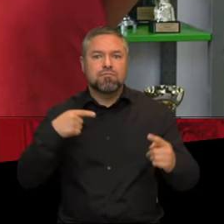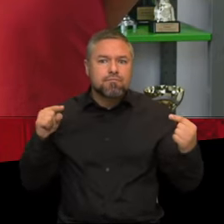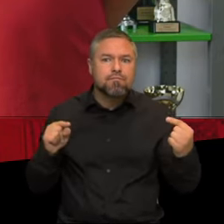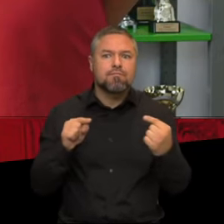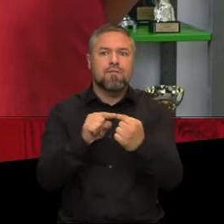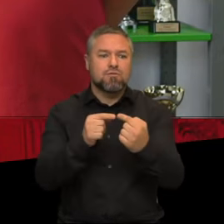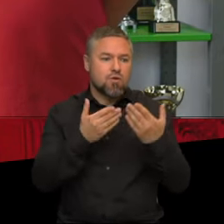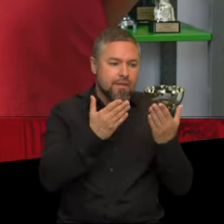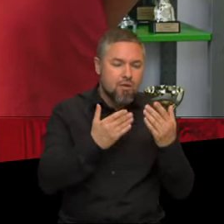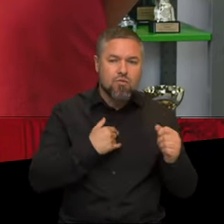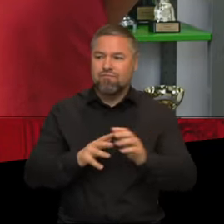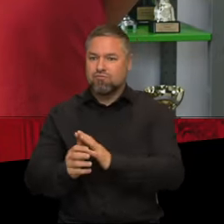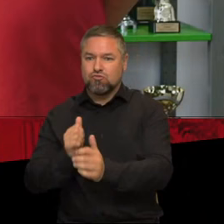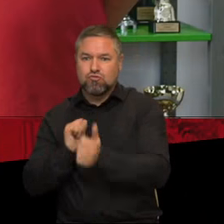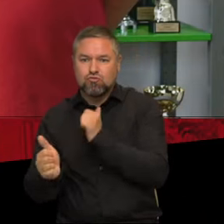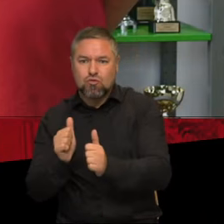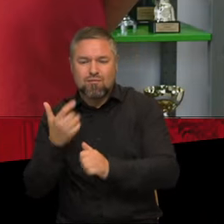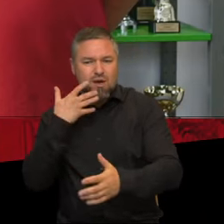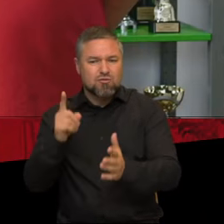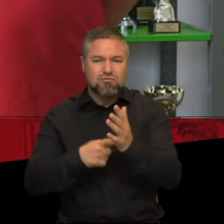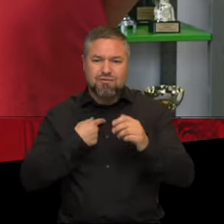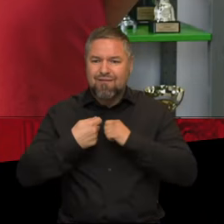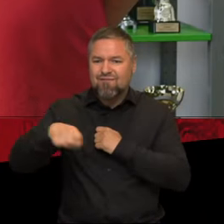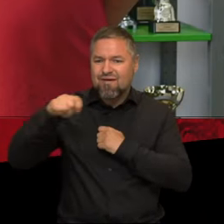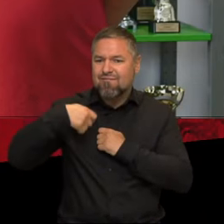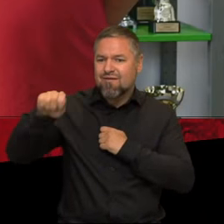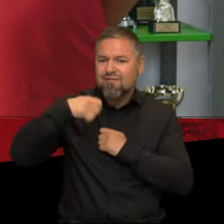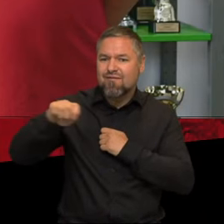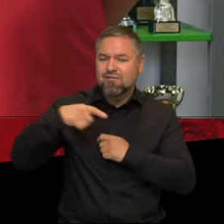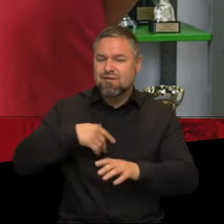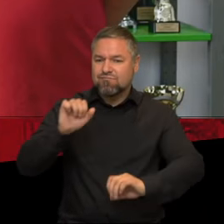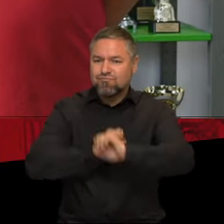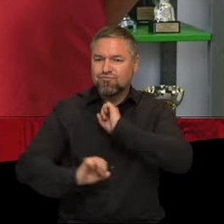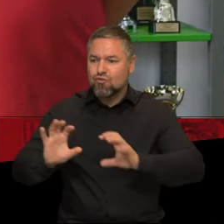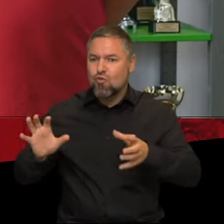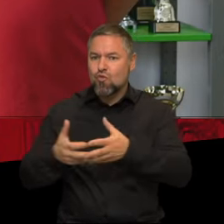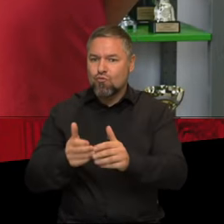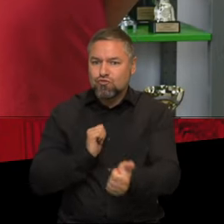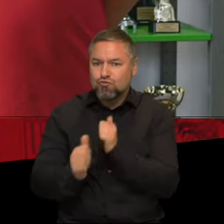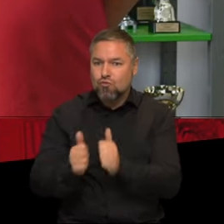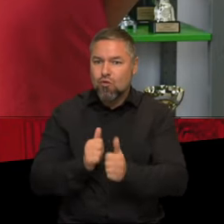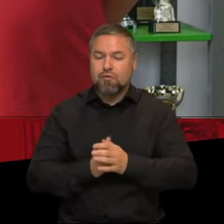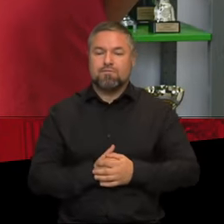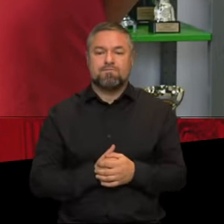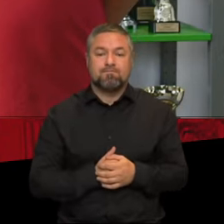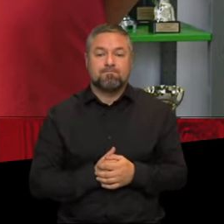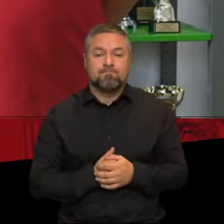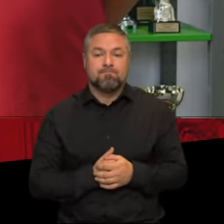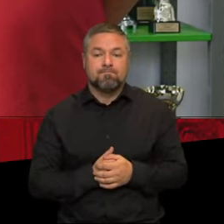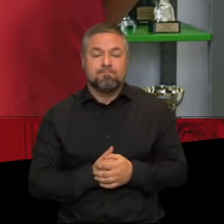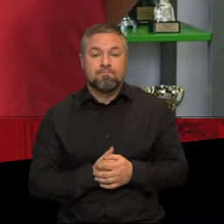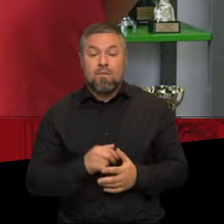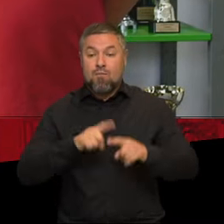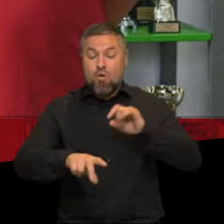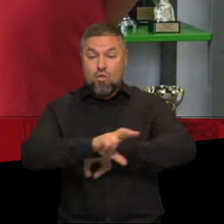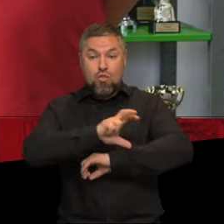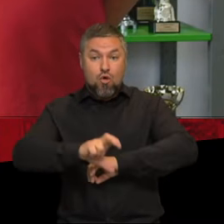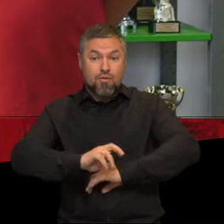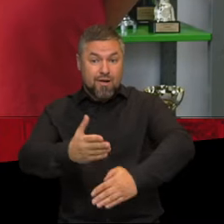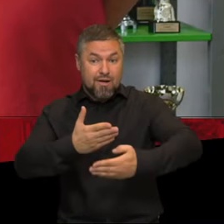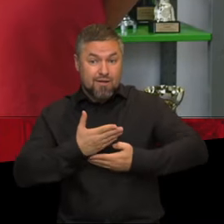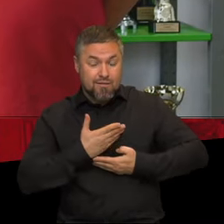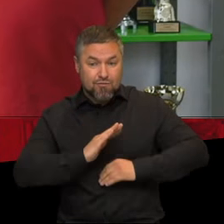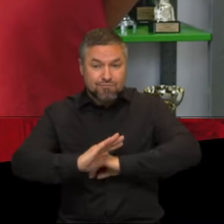mógł to połączyć z bardzo częstymi wyjazdami na zgrupowania sportowe. Co więcej, Politechnika zapewniła